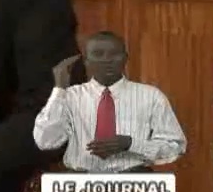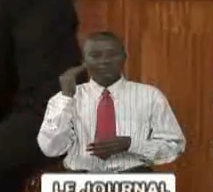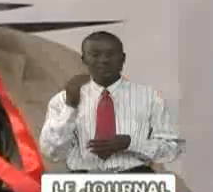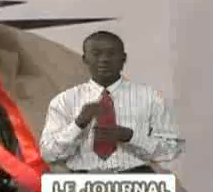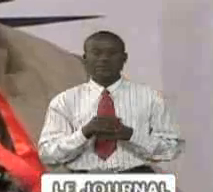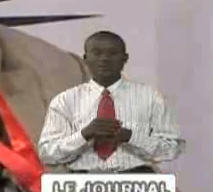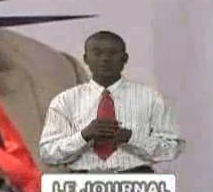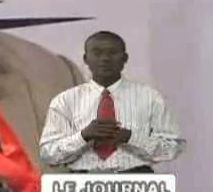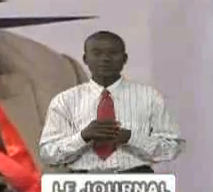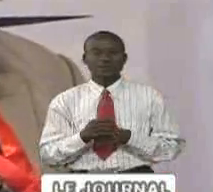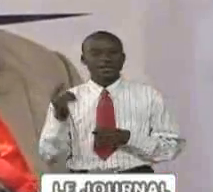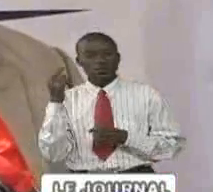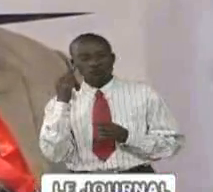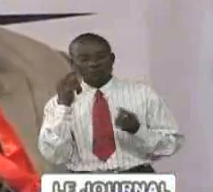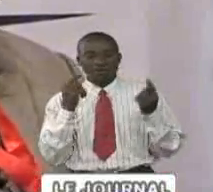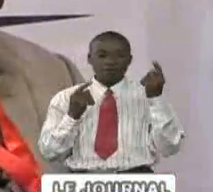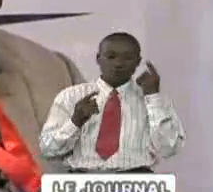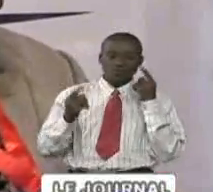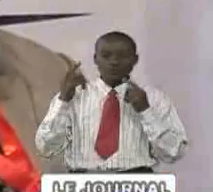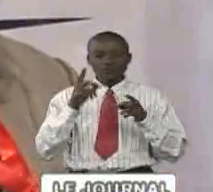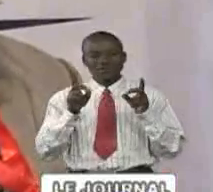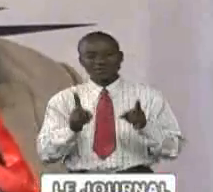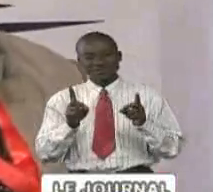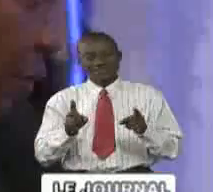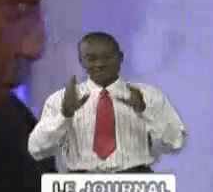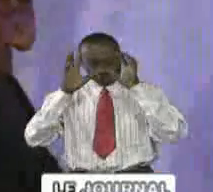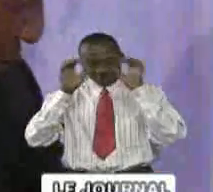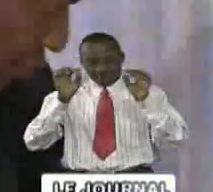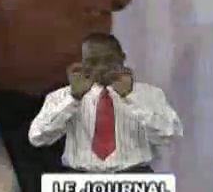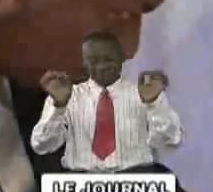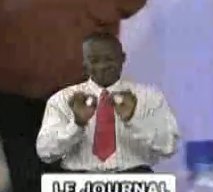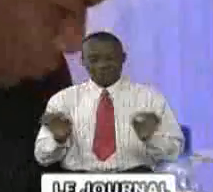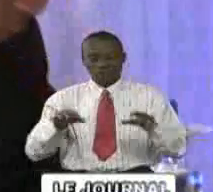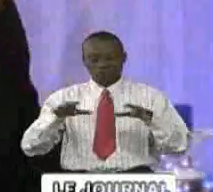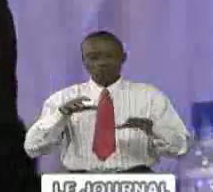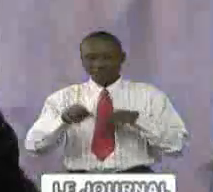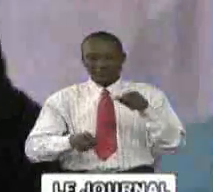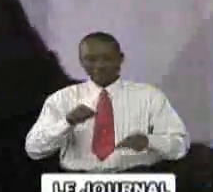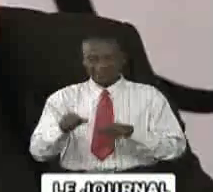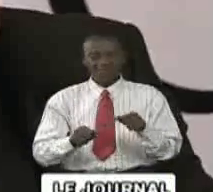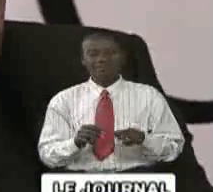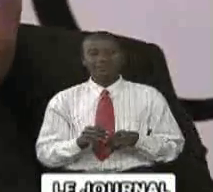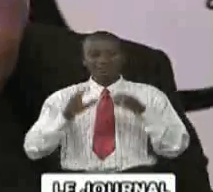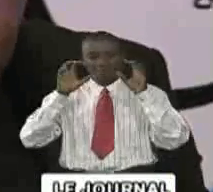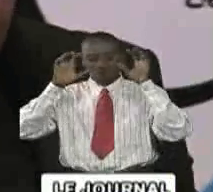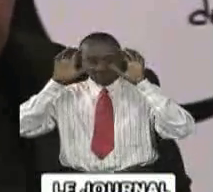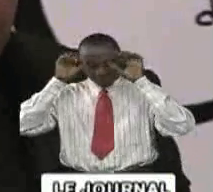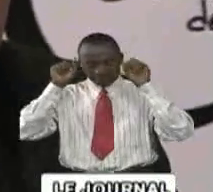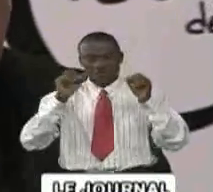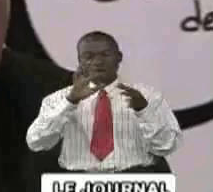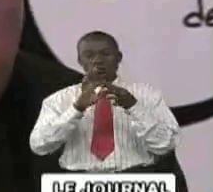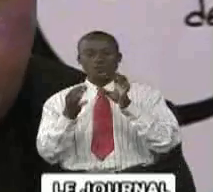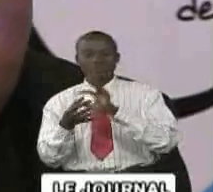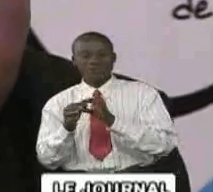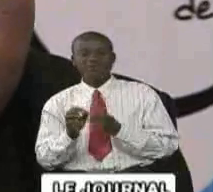discours du président de la Fédération congolaise de cyclisme, celui du président du Comité olympique congolais et celui du ministre de la